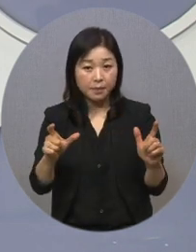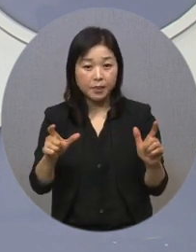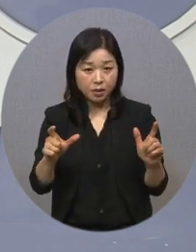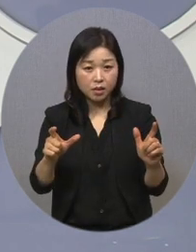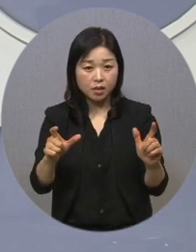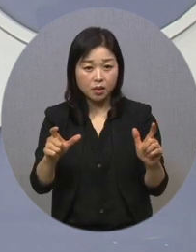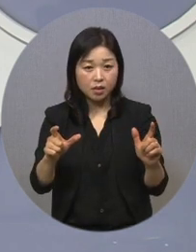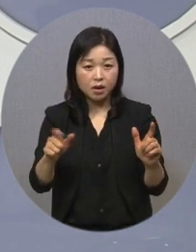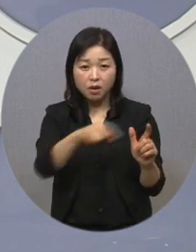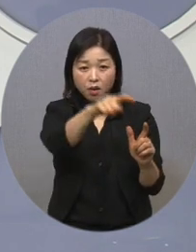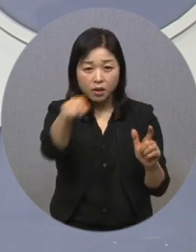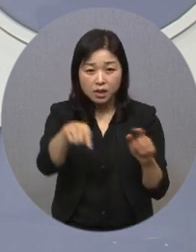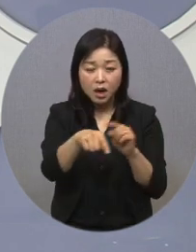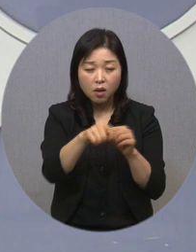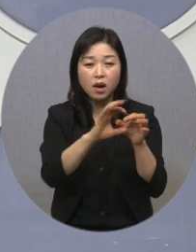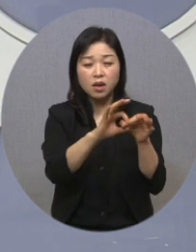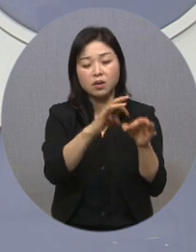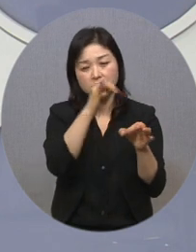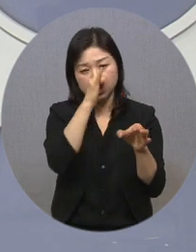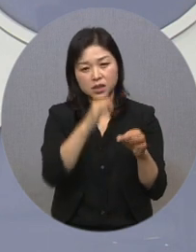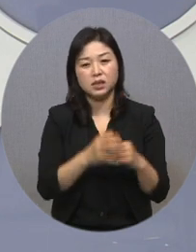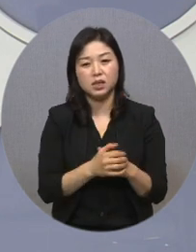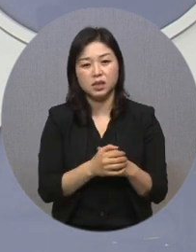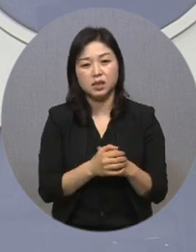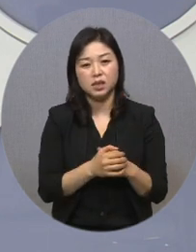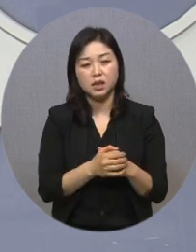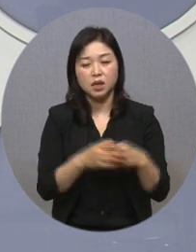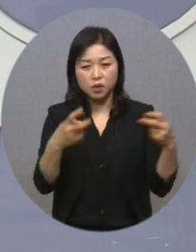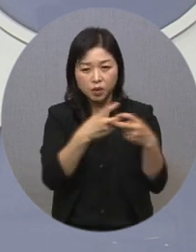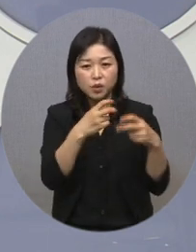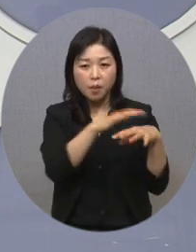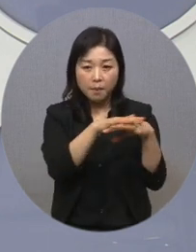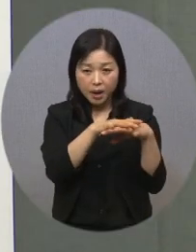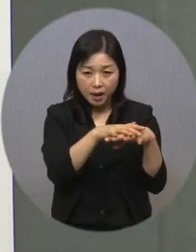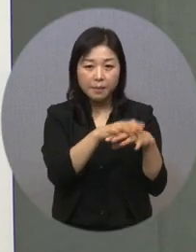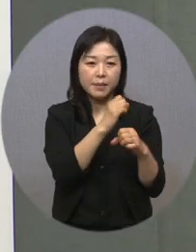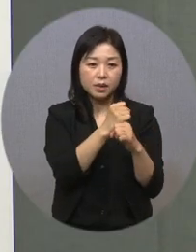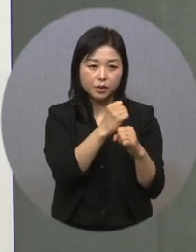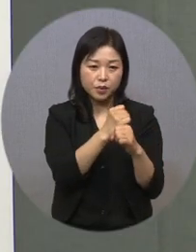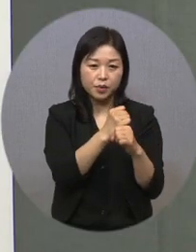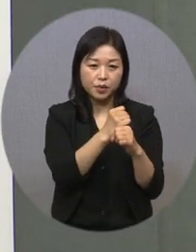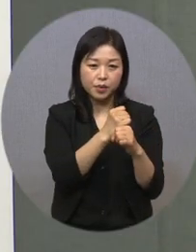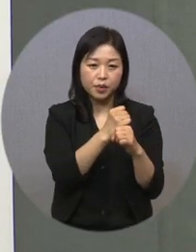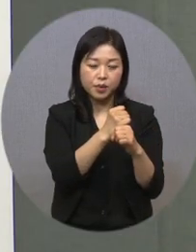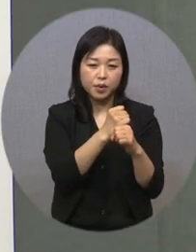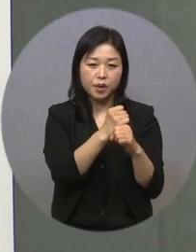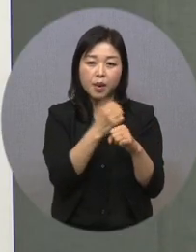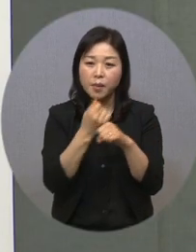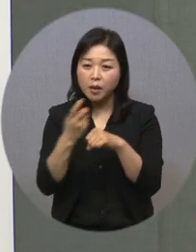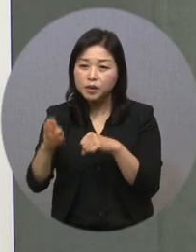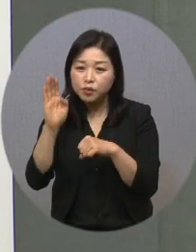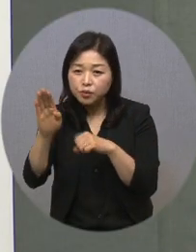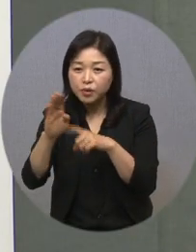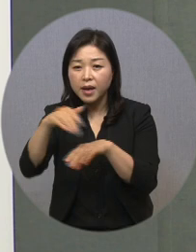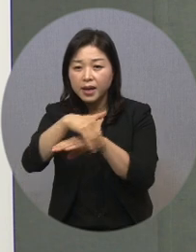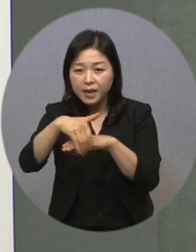적어도 거기에 따르는 대중교통망 형성을 뭐를 몇 년도부터 어떻게